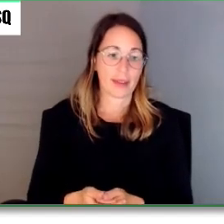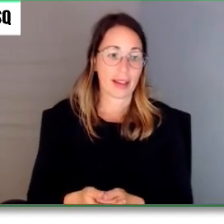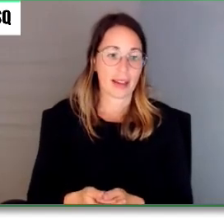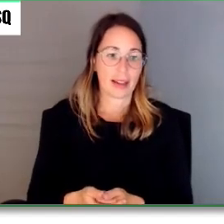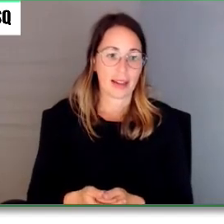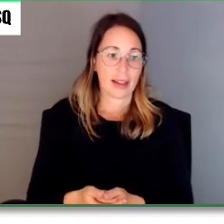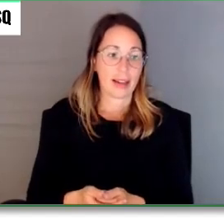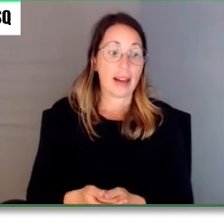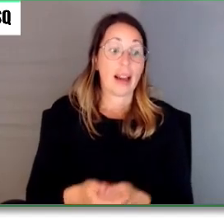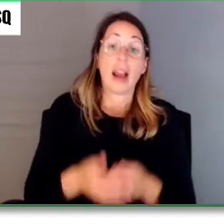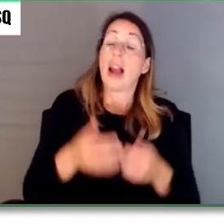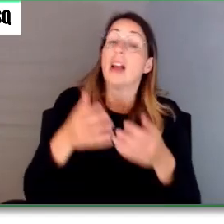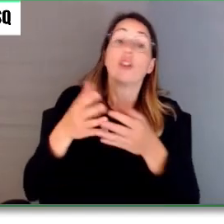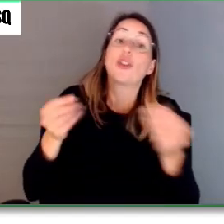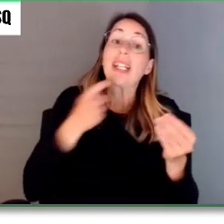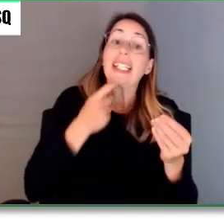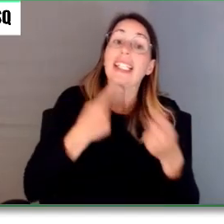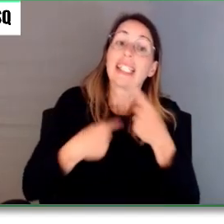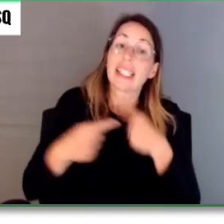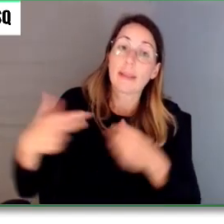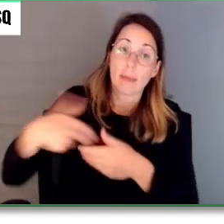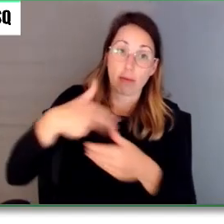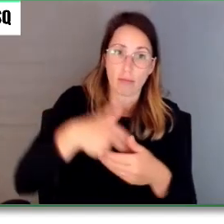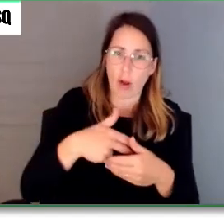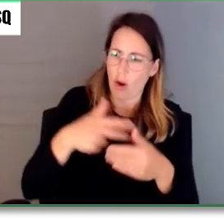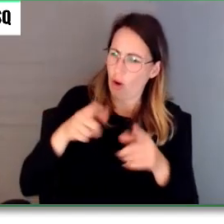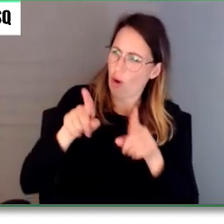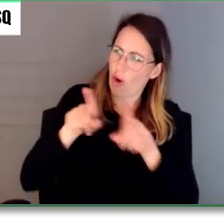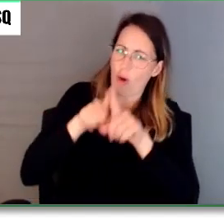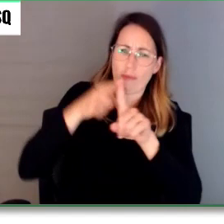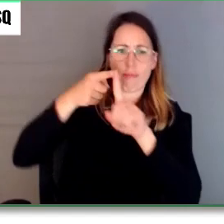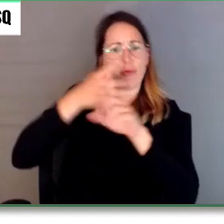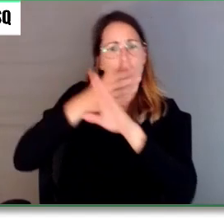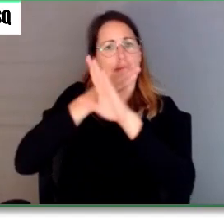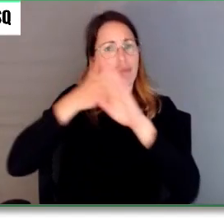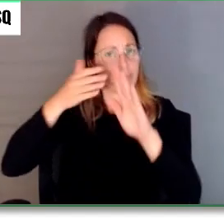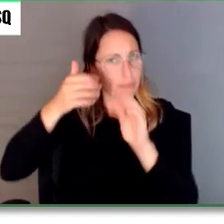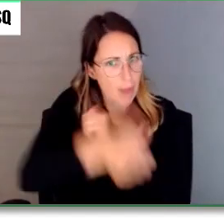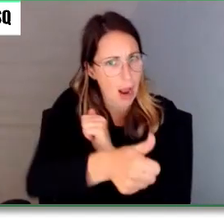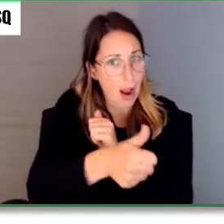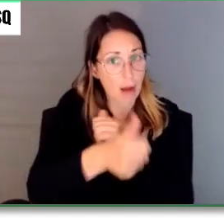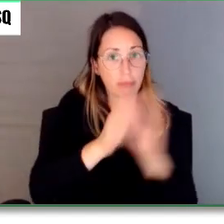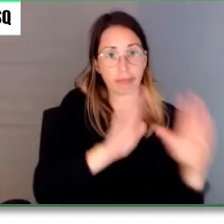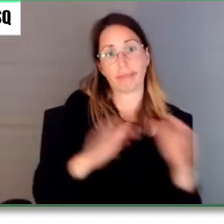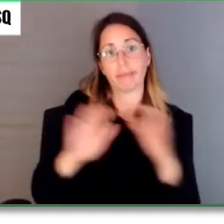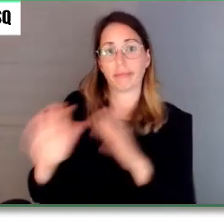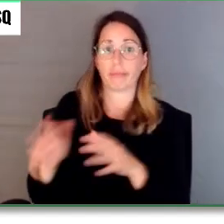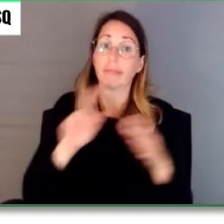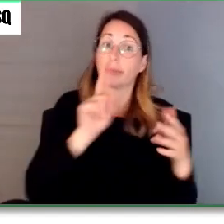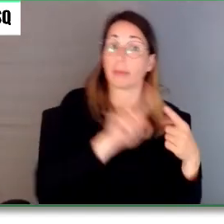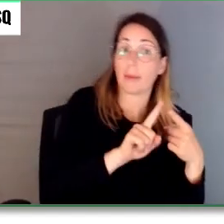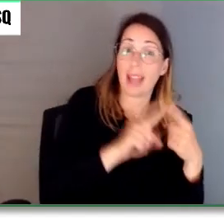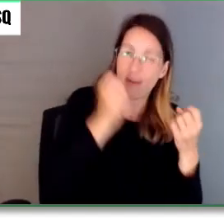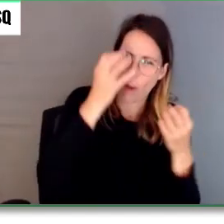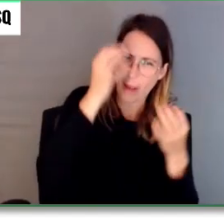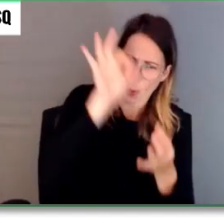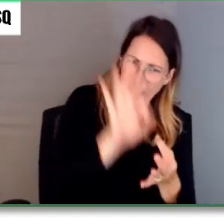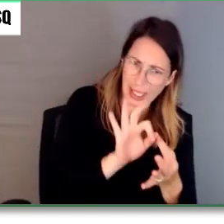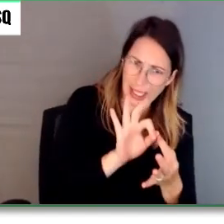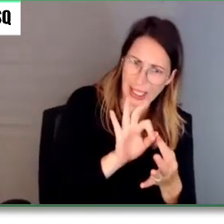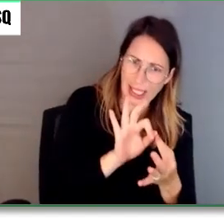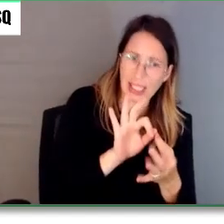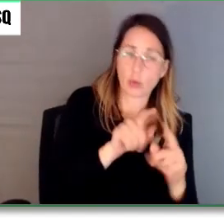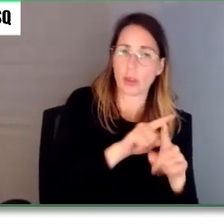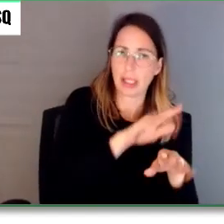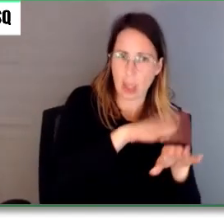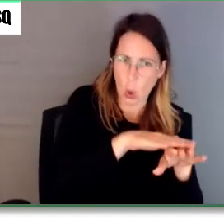surmonter les obstacles, peuvent être résumés en 2 catégories. Tout d'abord, offrir des informations précises et de la consultation. Une autre façon de dire,